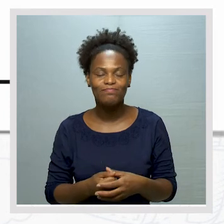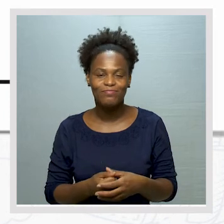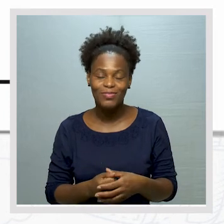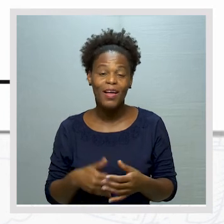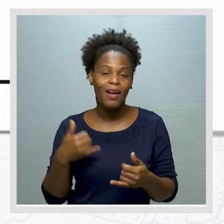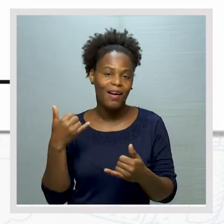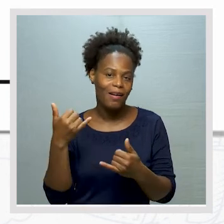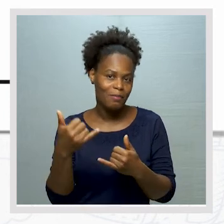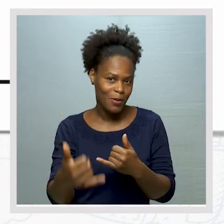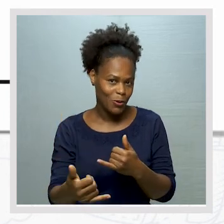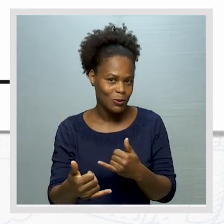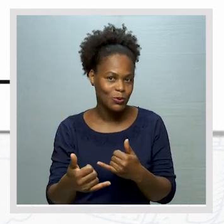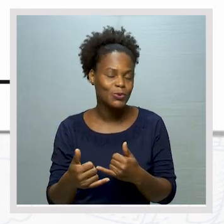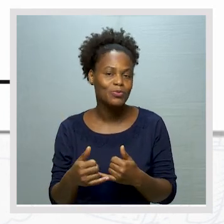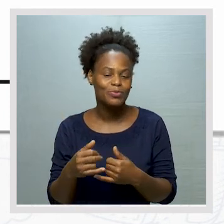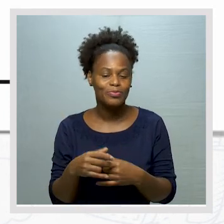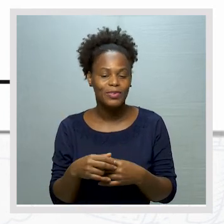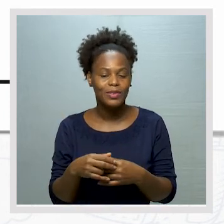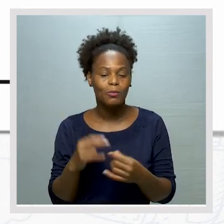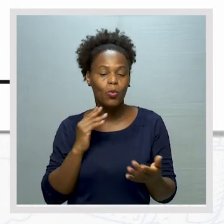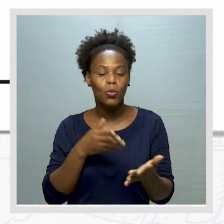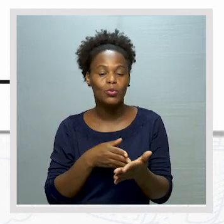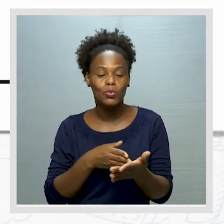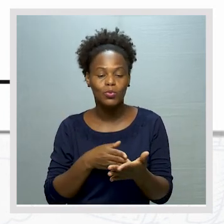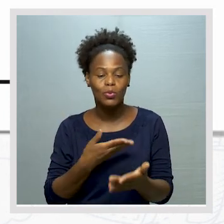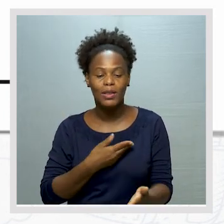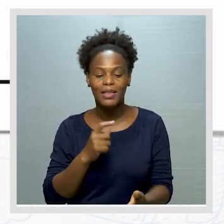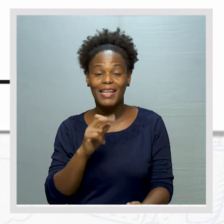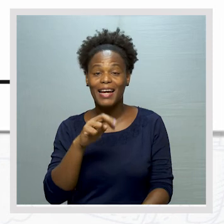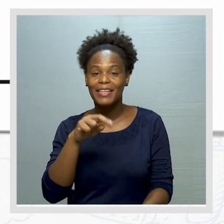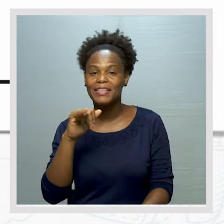Après. Dernier, vous avez mis